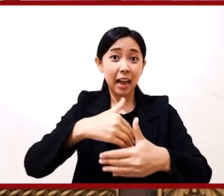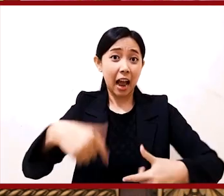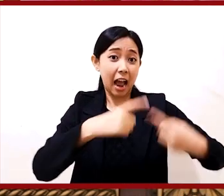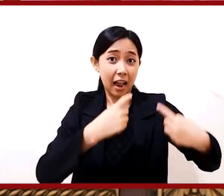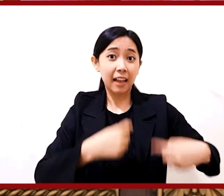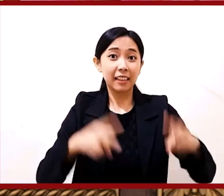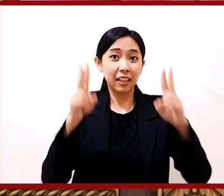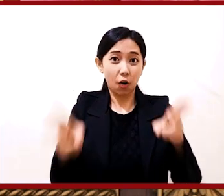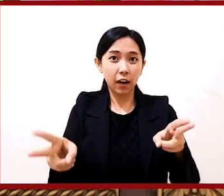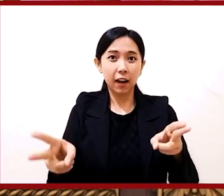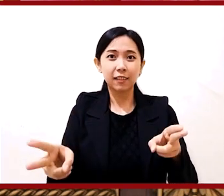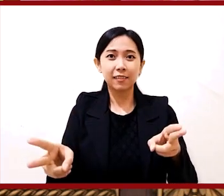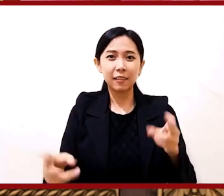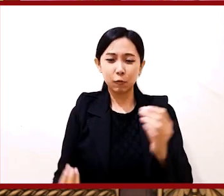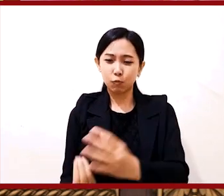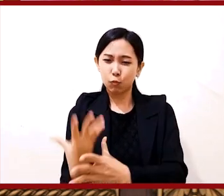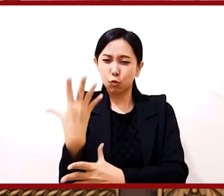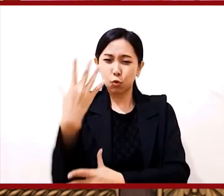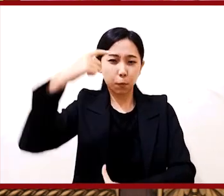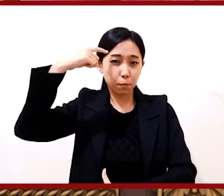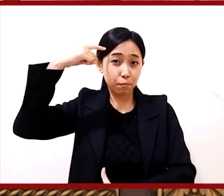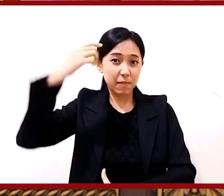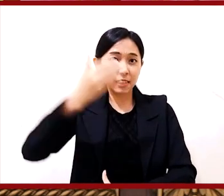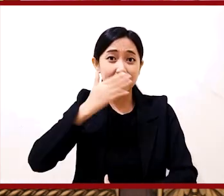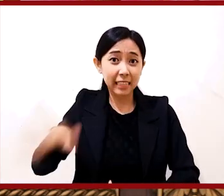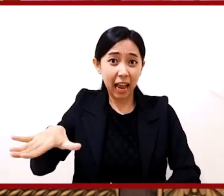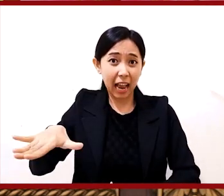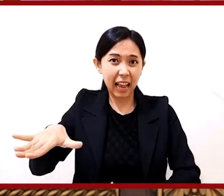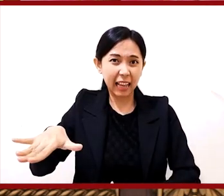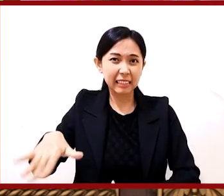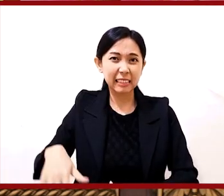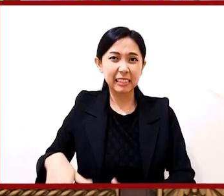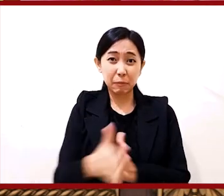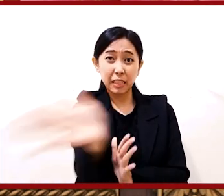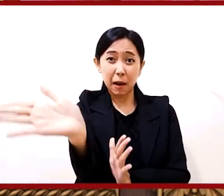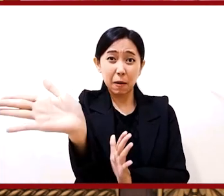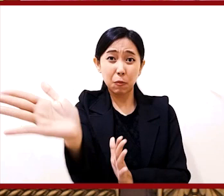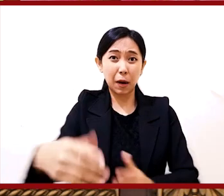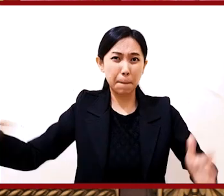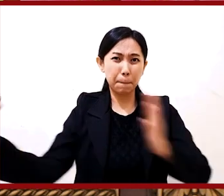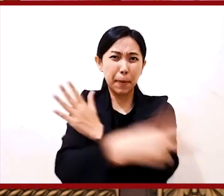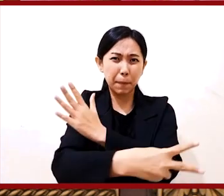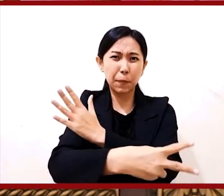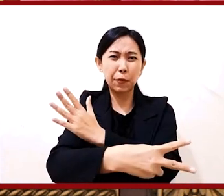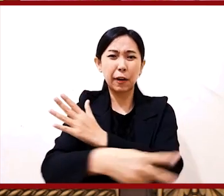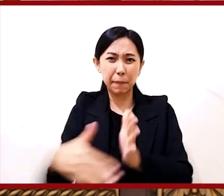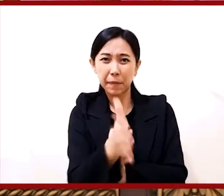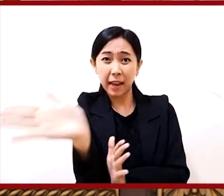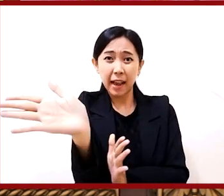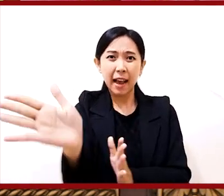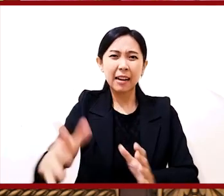dari hati orang timbul segala pikiran jahat, percabulan, pencurian, pembunuhan,